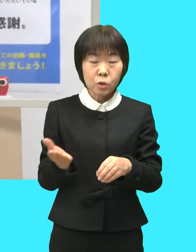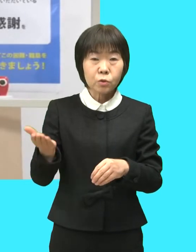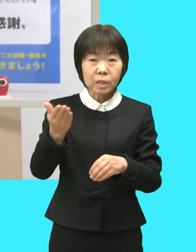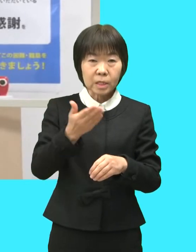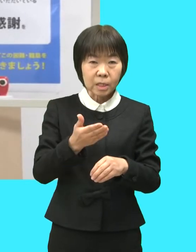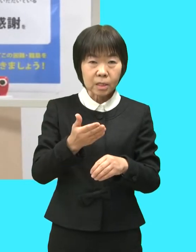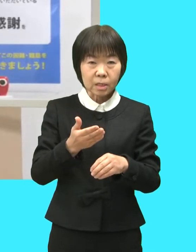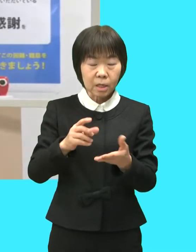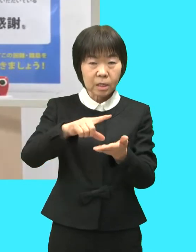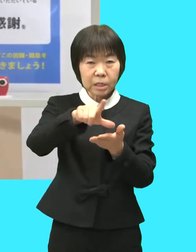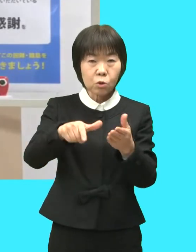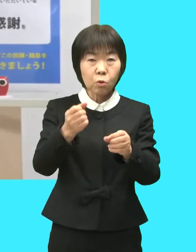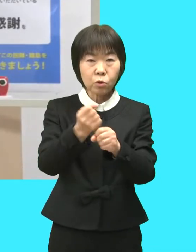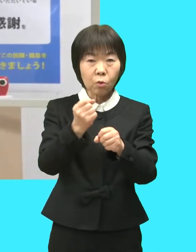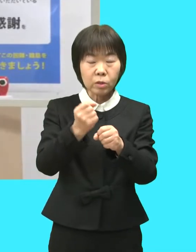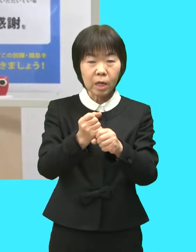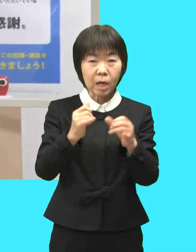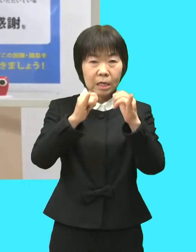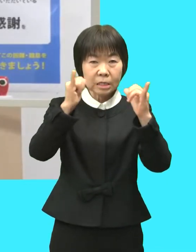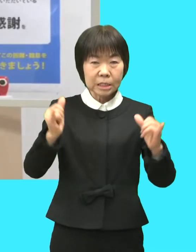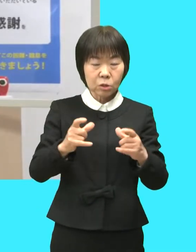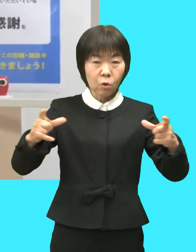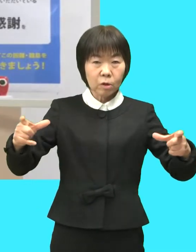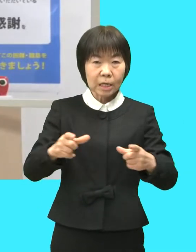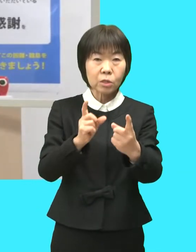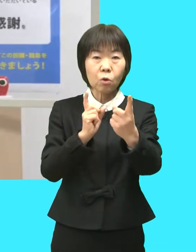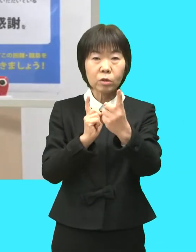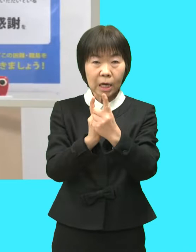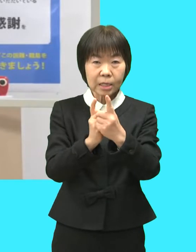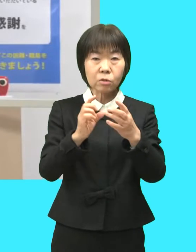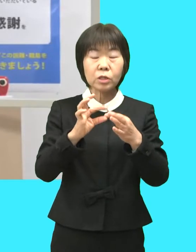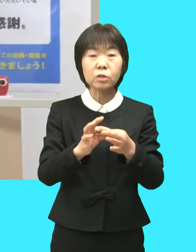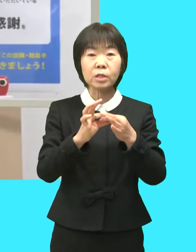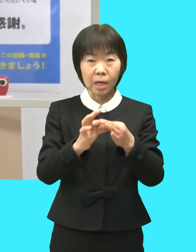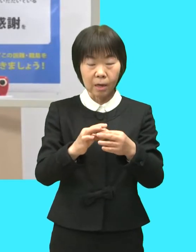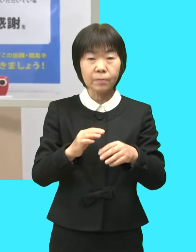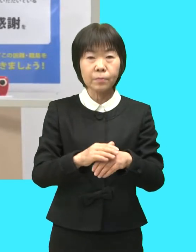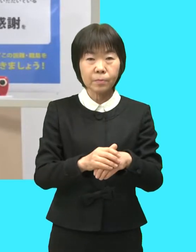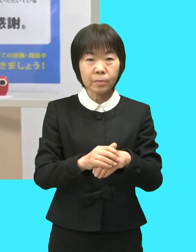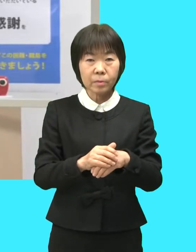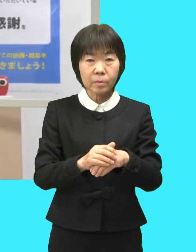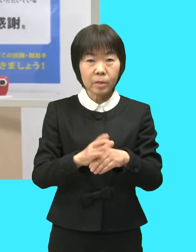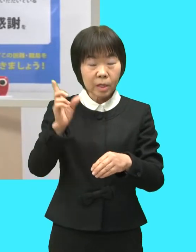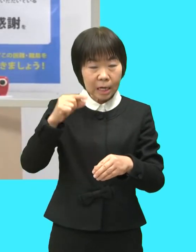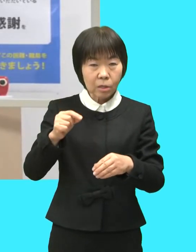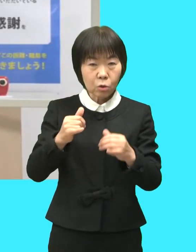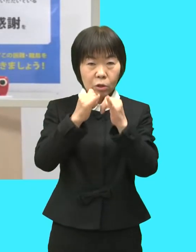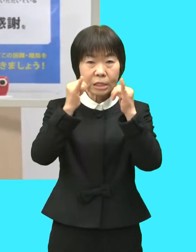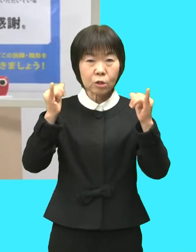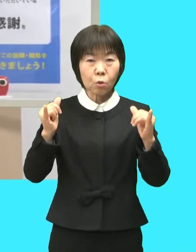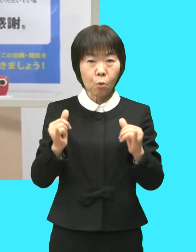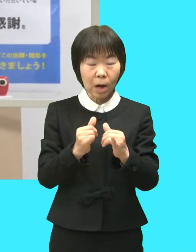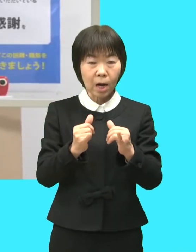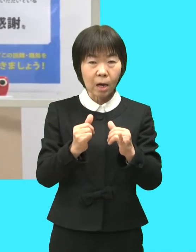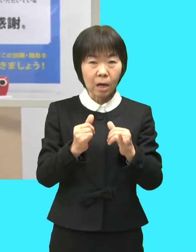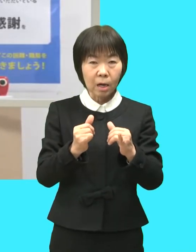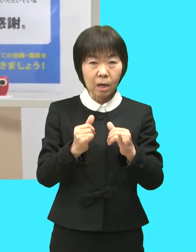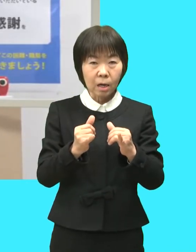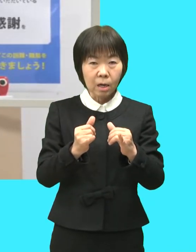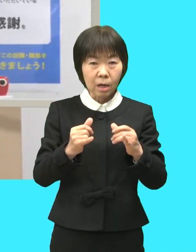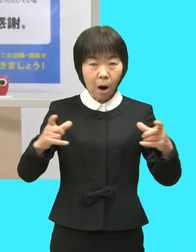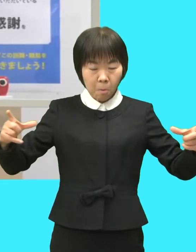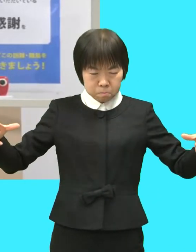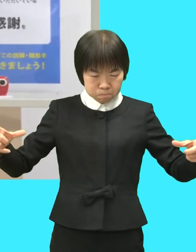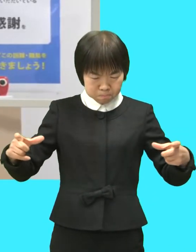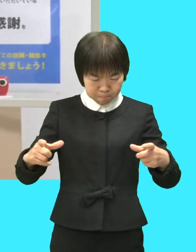次に地方創生、人口減少対策についてであります。本県の人口は依然として減